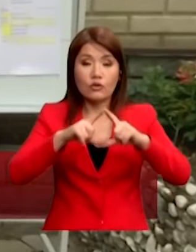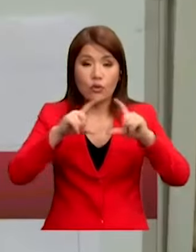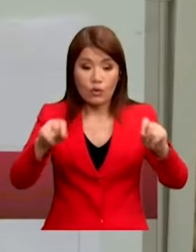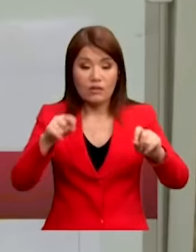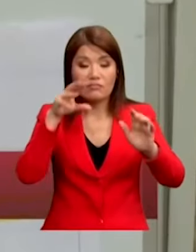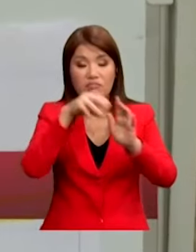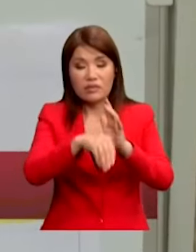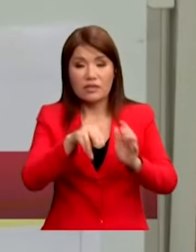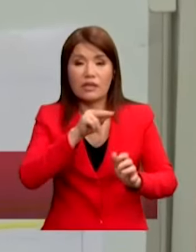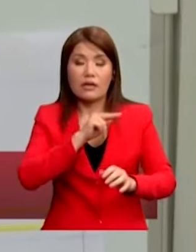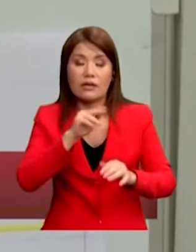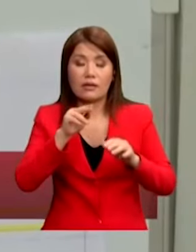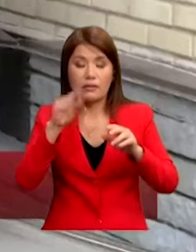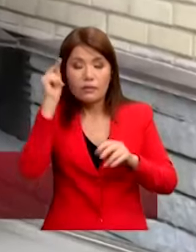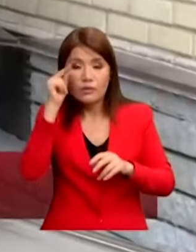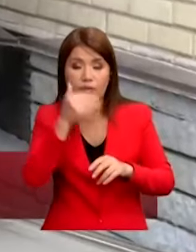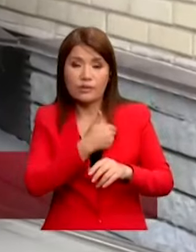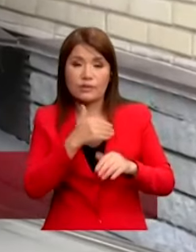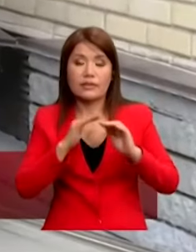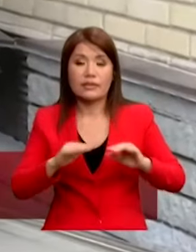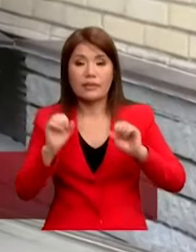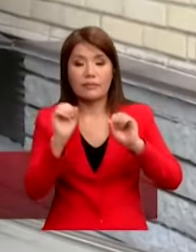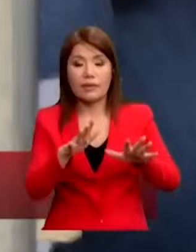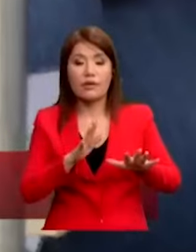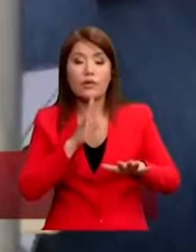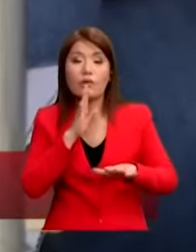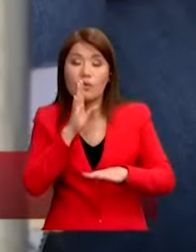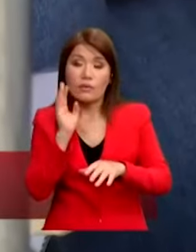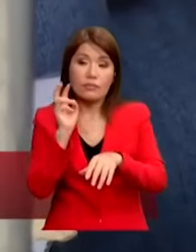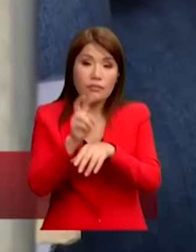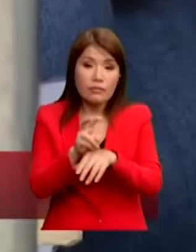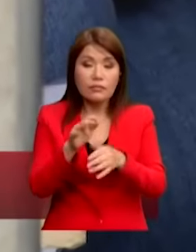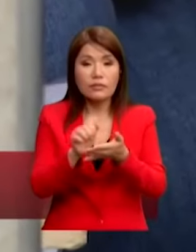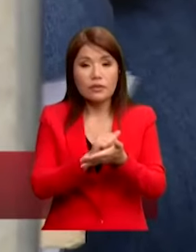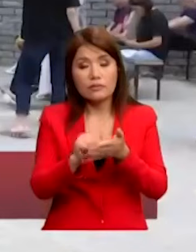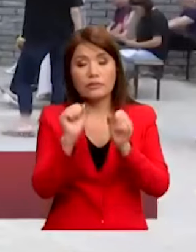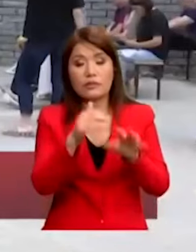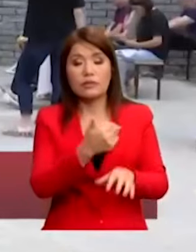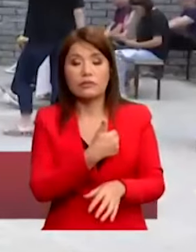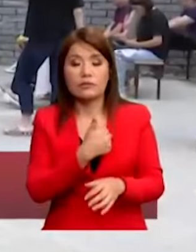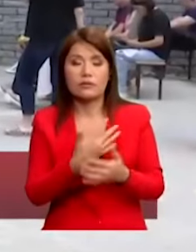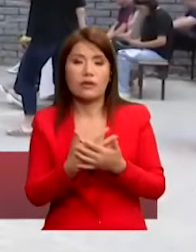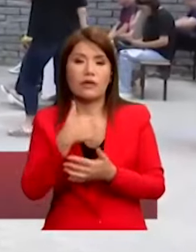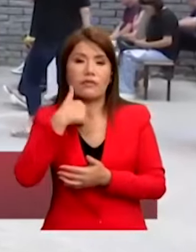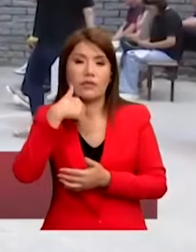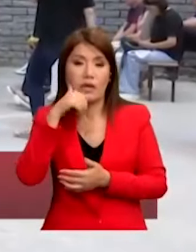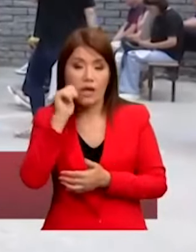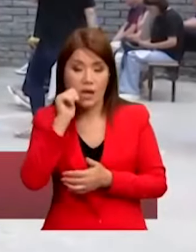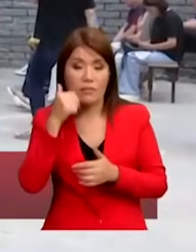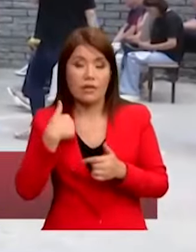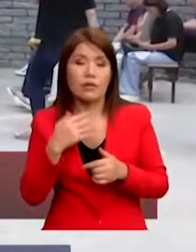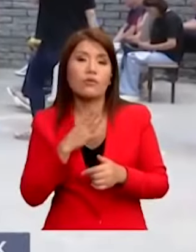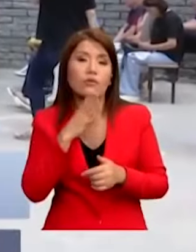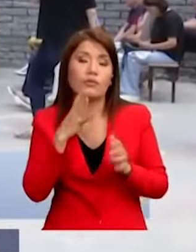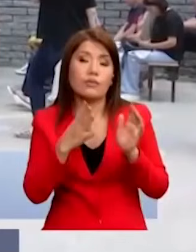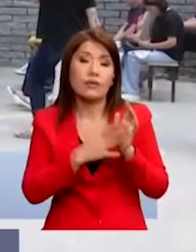оқыса екен дейді. Сондықтан кешелі бері құжат тапсыру үшін мына білім ордасының маңын жағалап жүр. Со вчерашнего дня здесь мы с 9